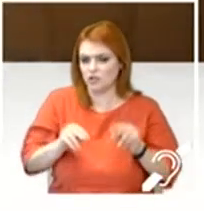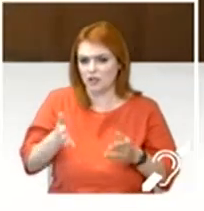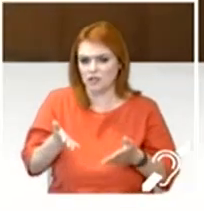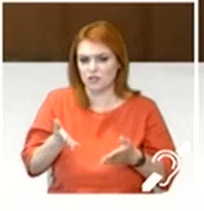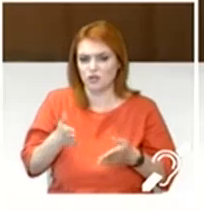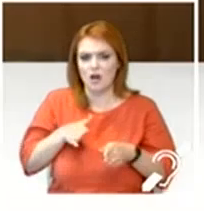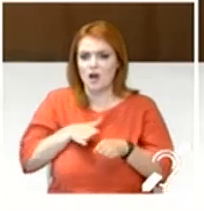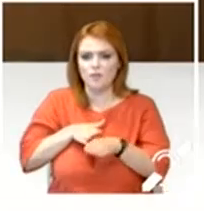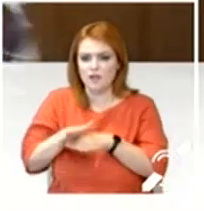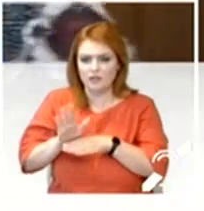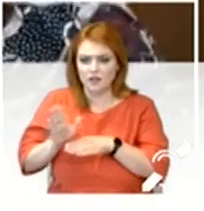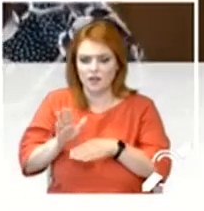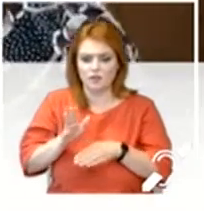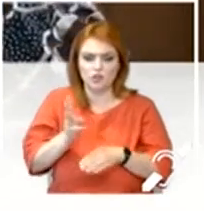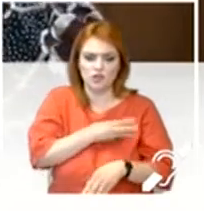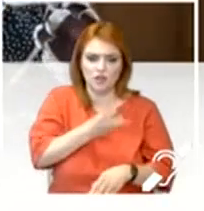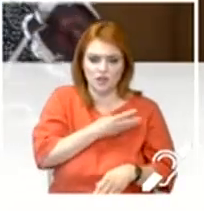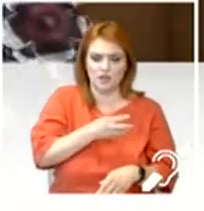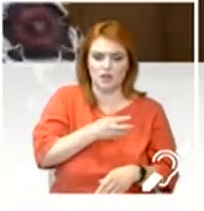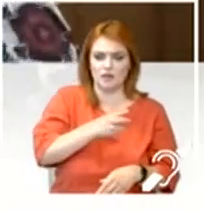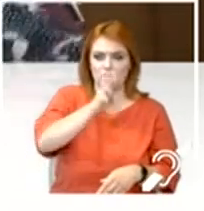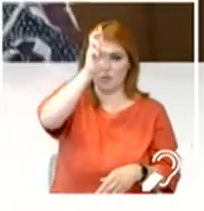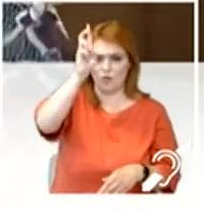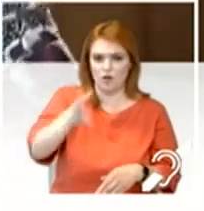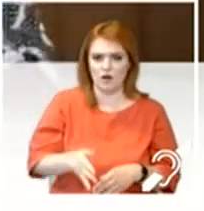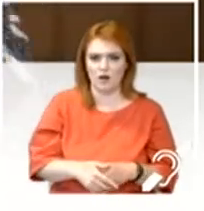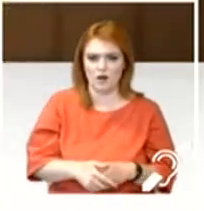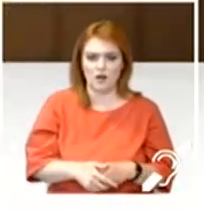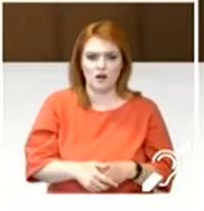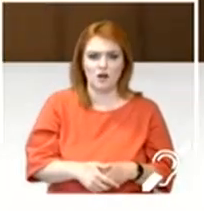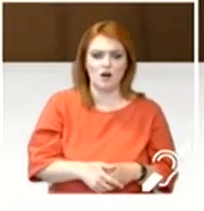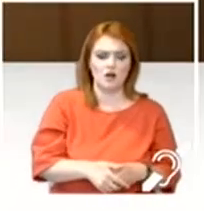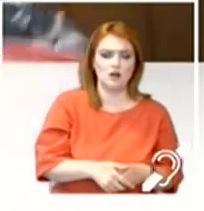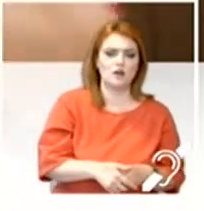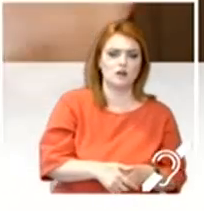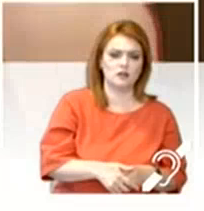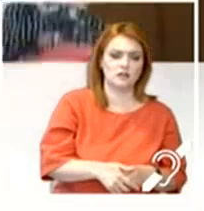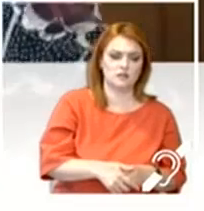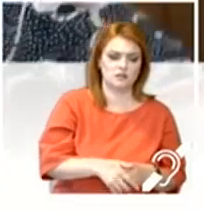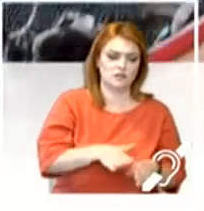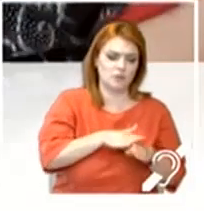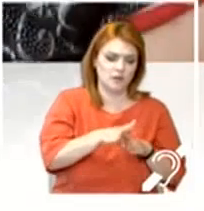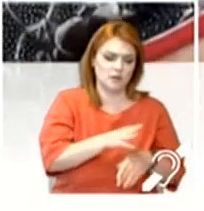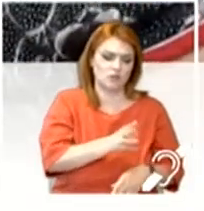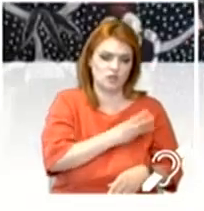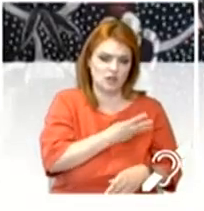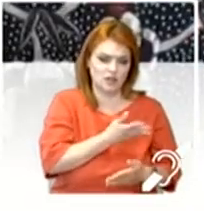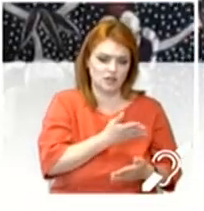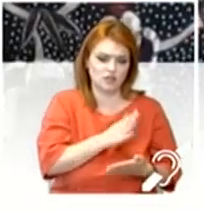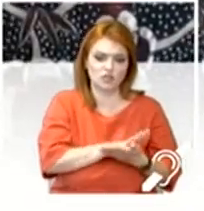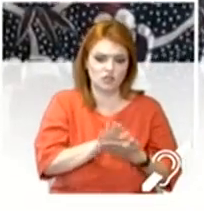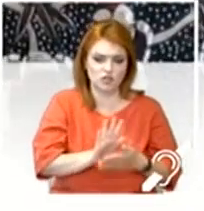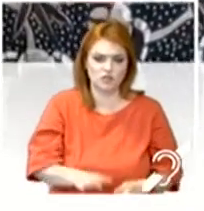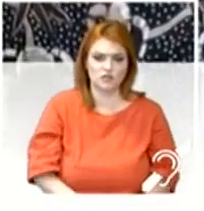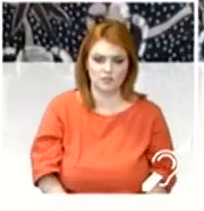voia dictatorului, care îmi dictează. Care cu bani, care cu posturi, care cu medalii, care și cu ce poate. Cum